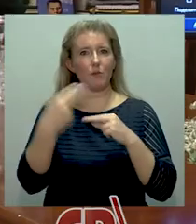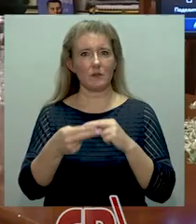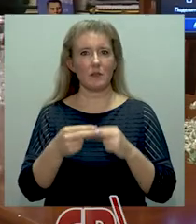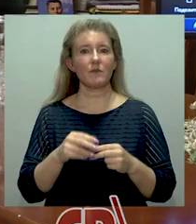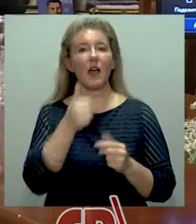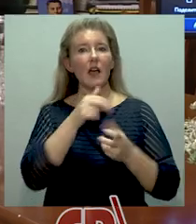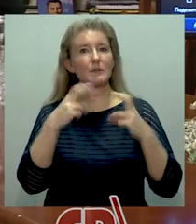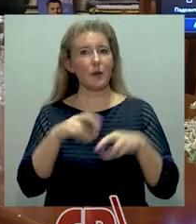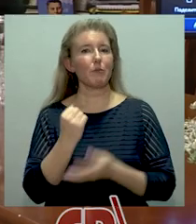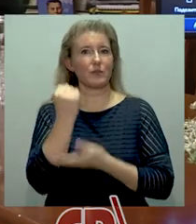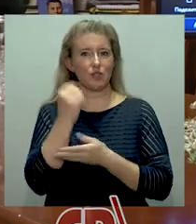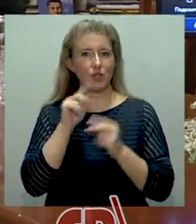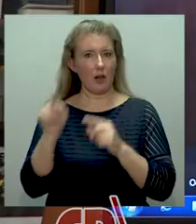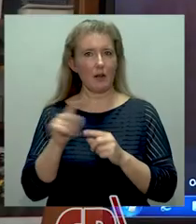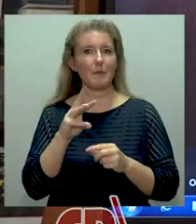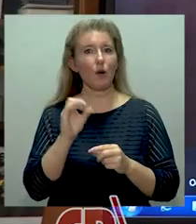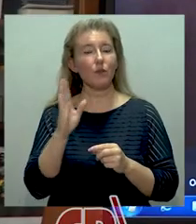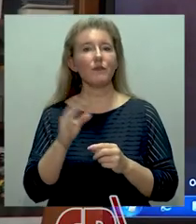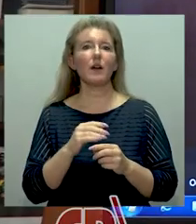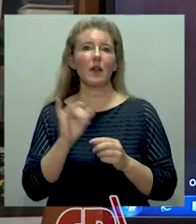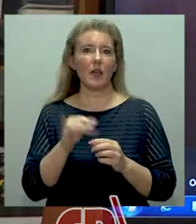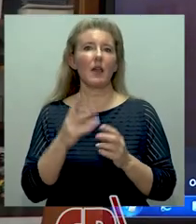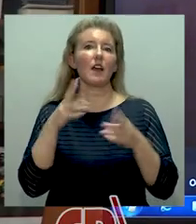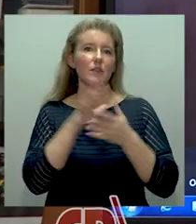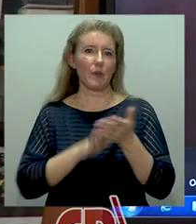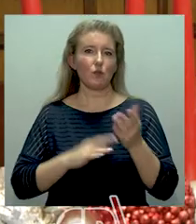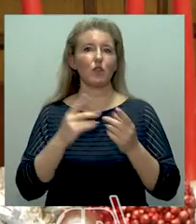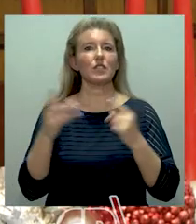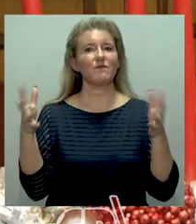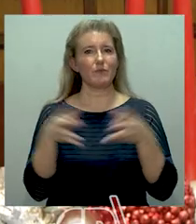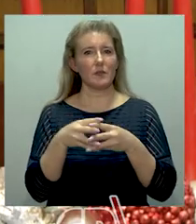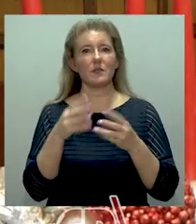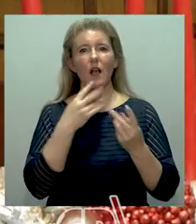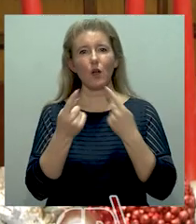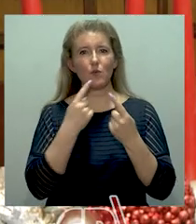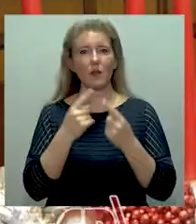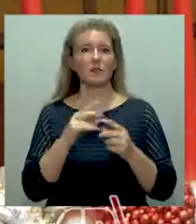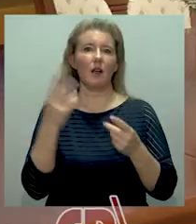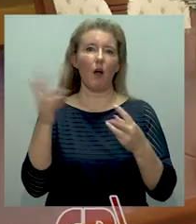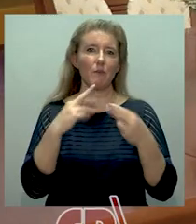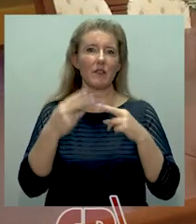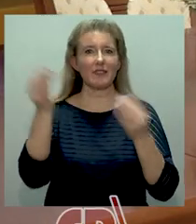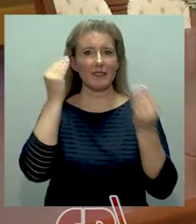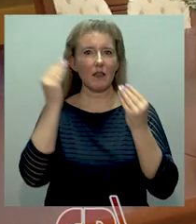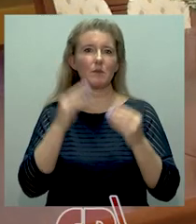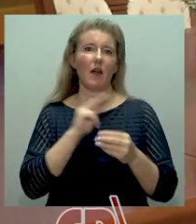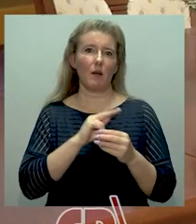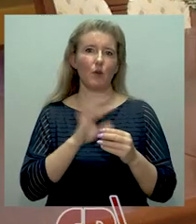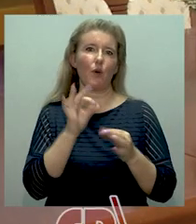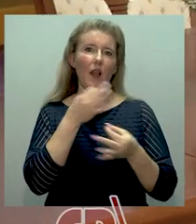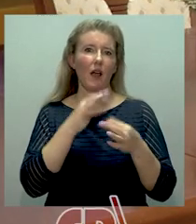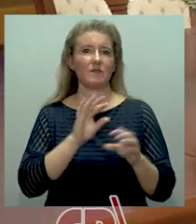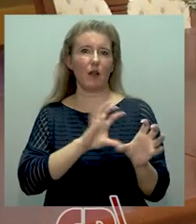компенсировать. Эксперты поддержали парламентария, а также решили продолжить совместные консультации и обмен идеями для работы над законопроектами по